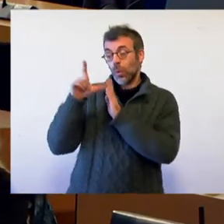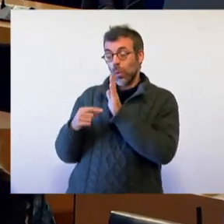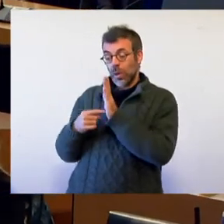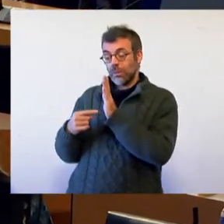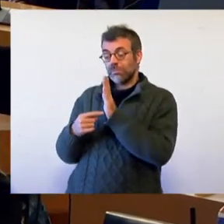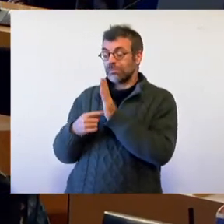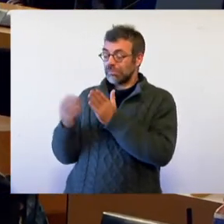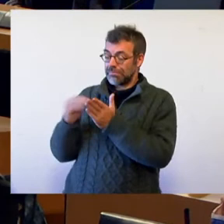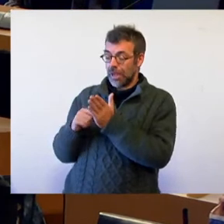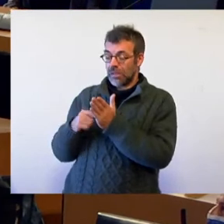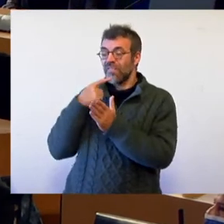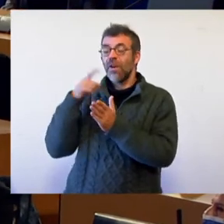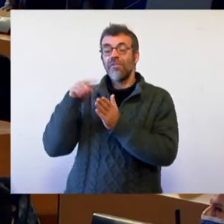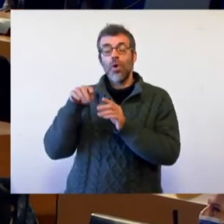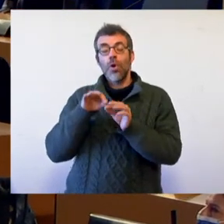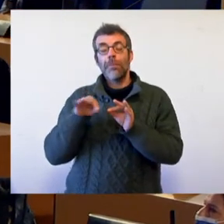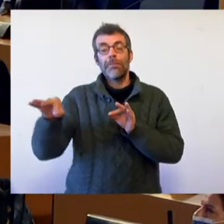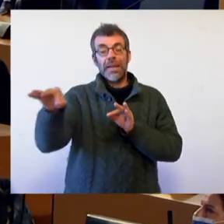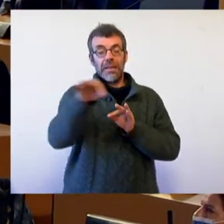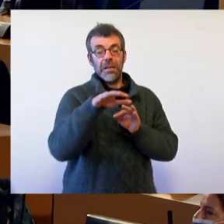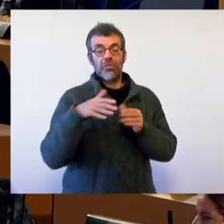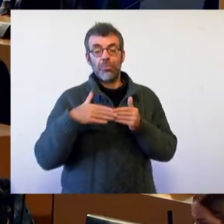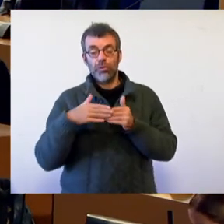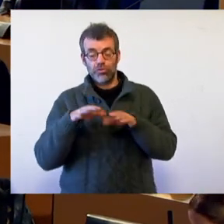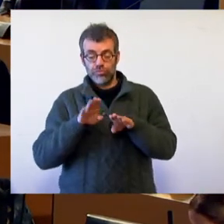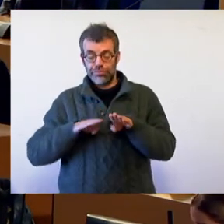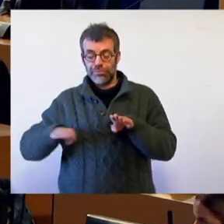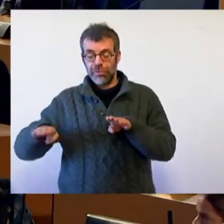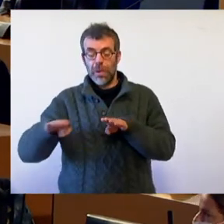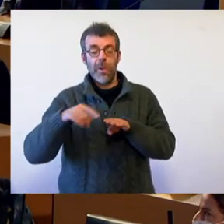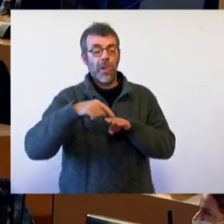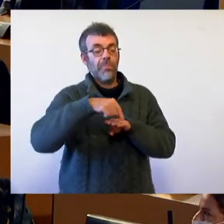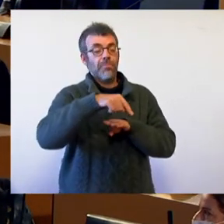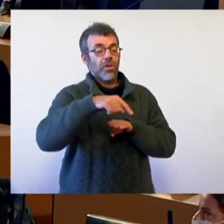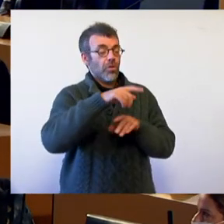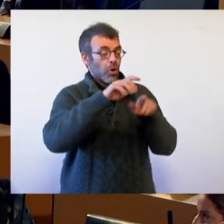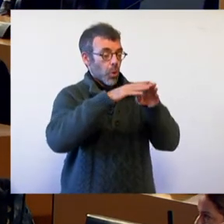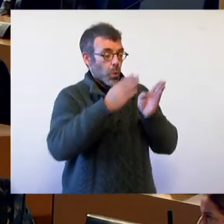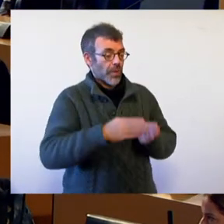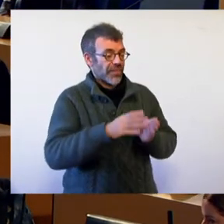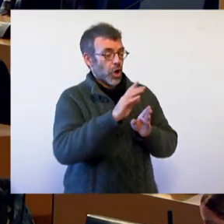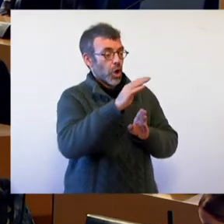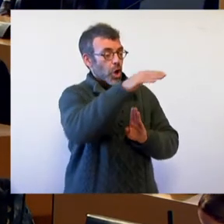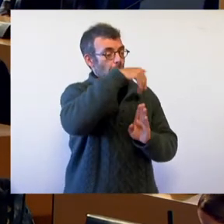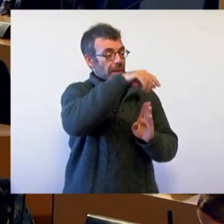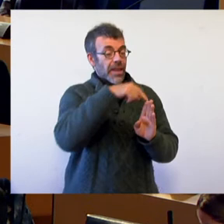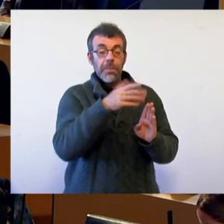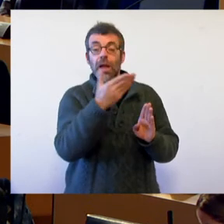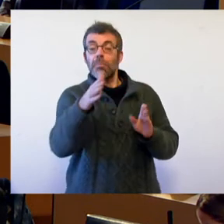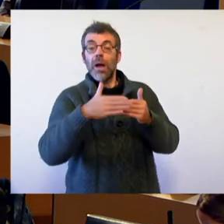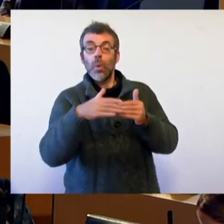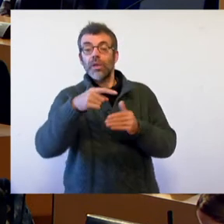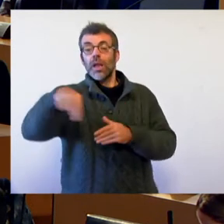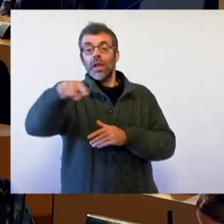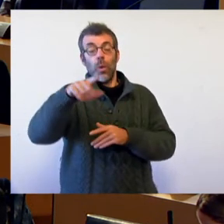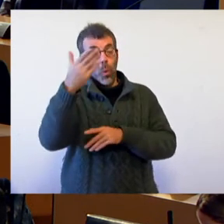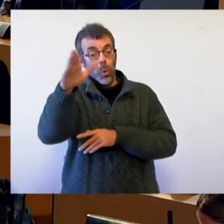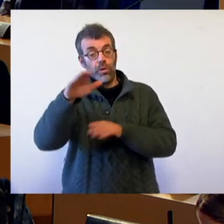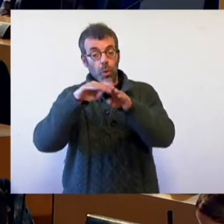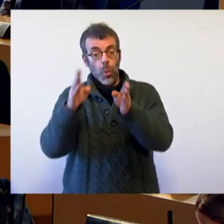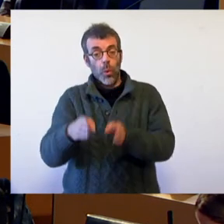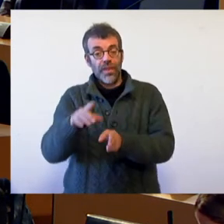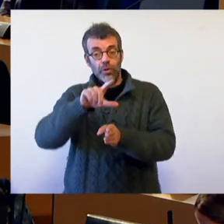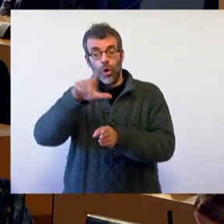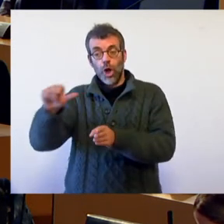ait dans un périmètre contraint d'autres horodateurs. Donc il y a à disposition effectivement un certain nombre